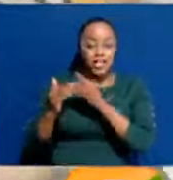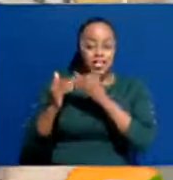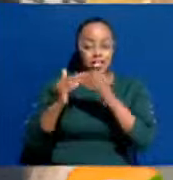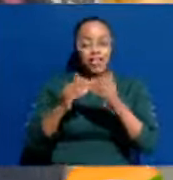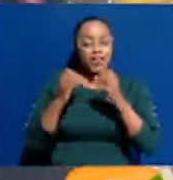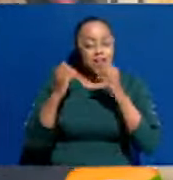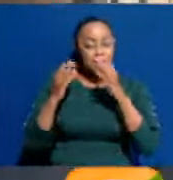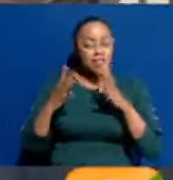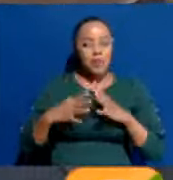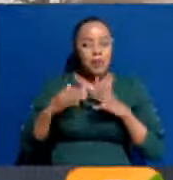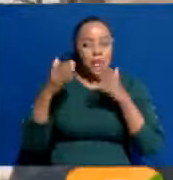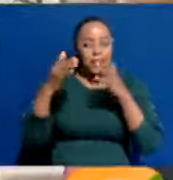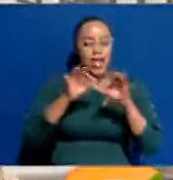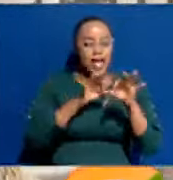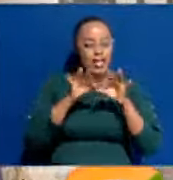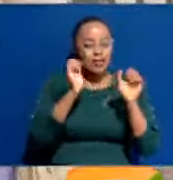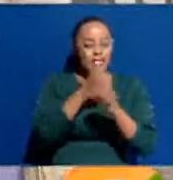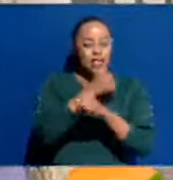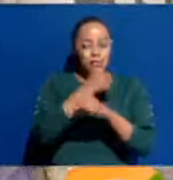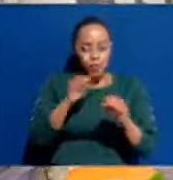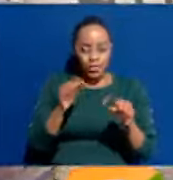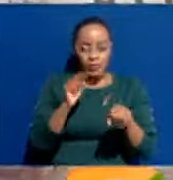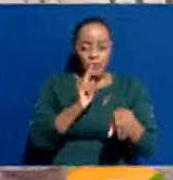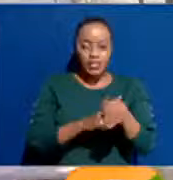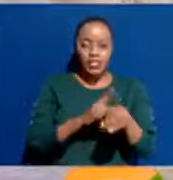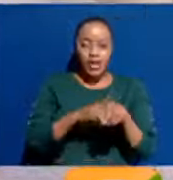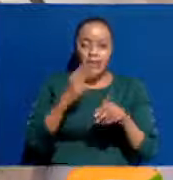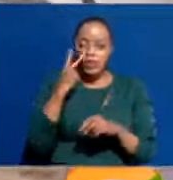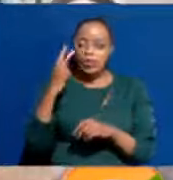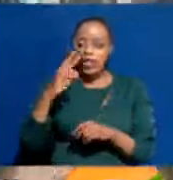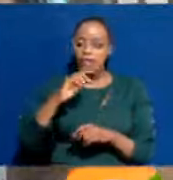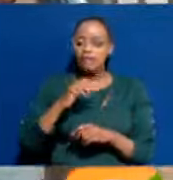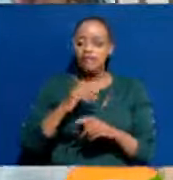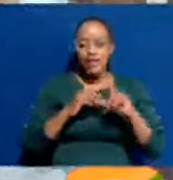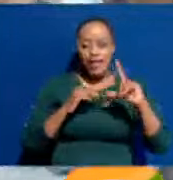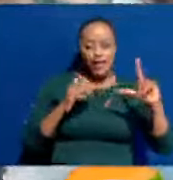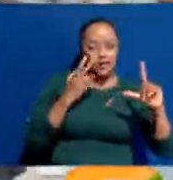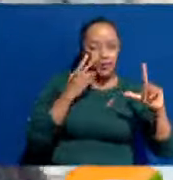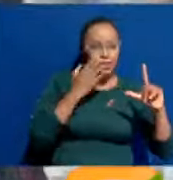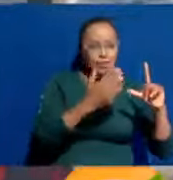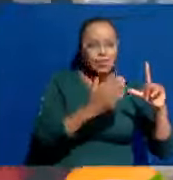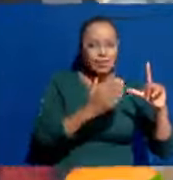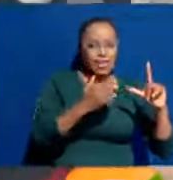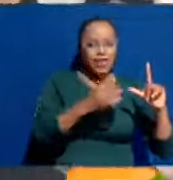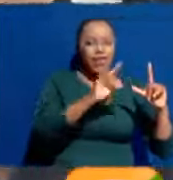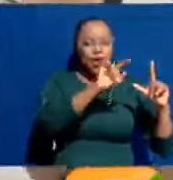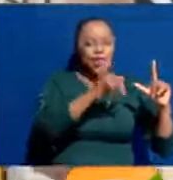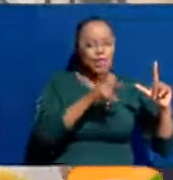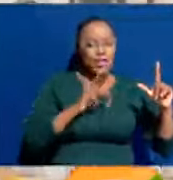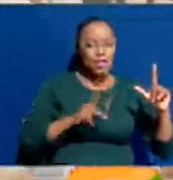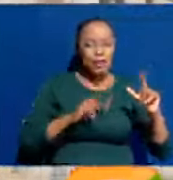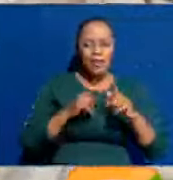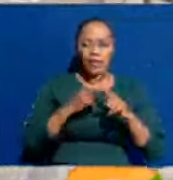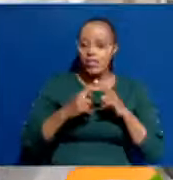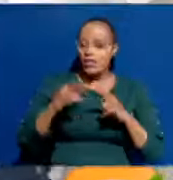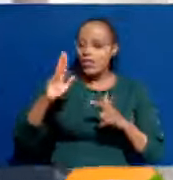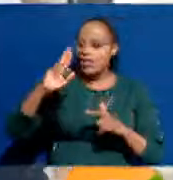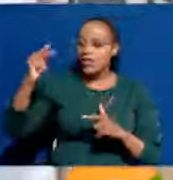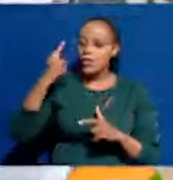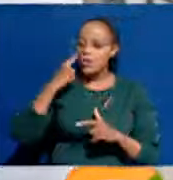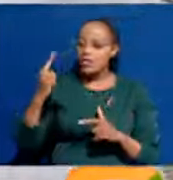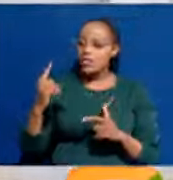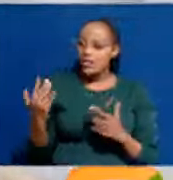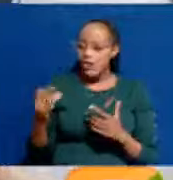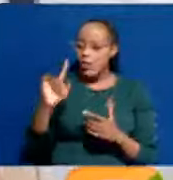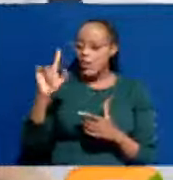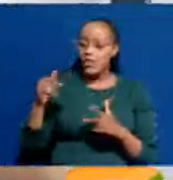Ni wengi sana, haielezeki. Yaani ukitan left unaona takriban watu 1000, ukitan right unaona takriban